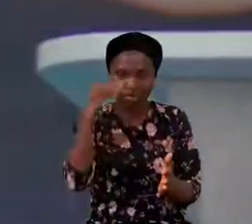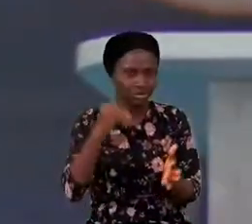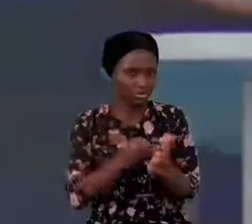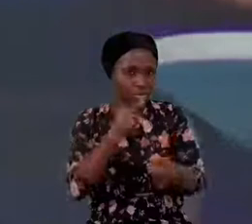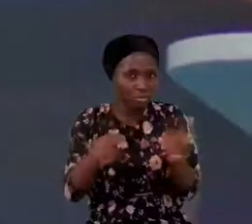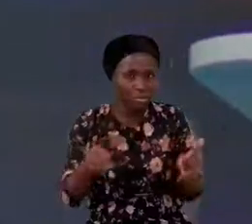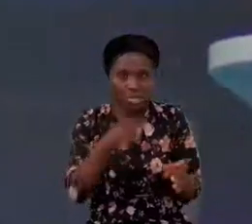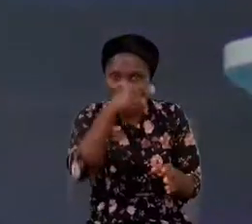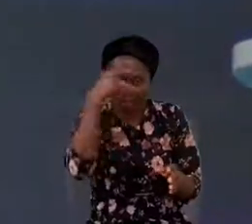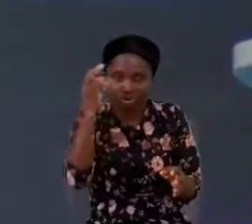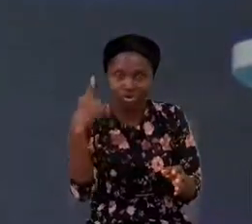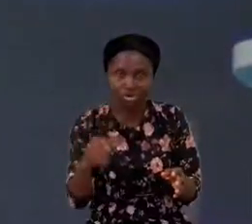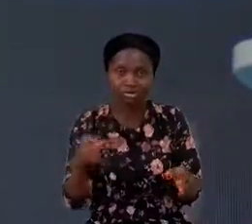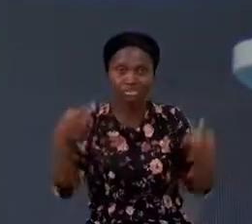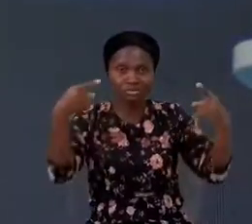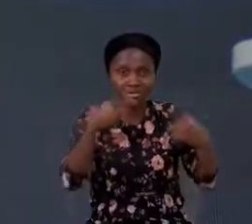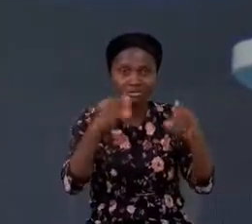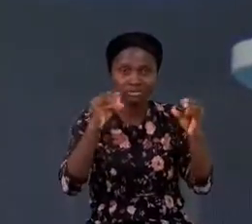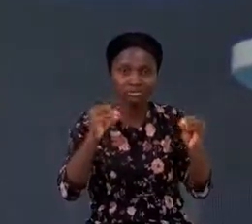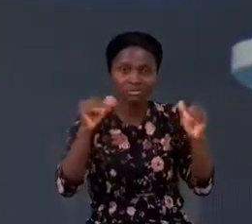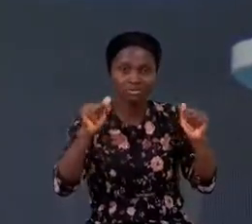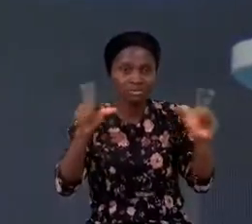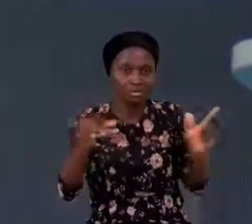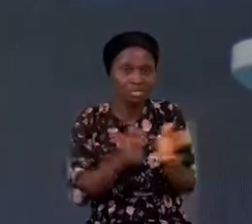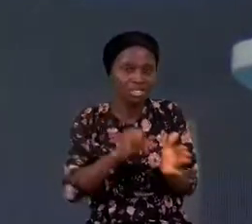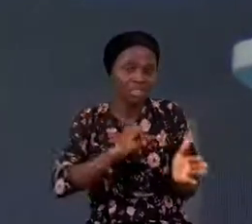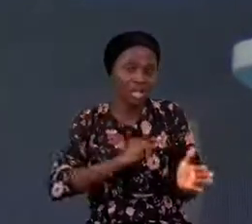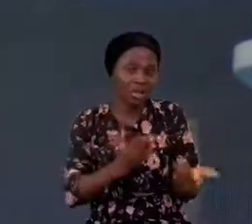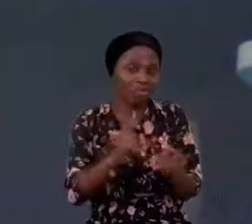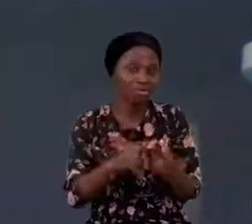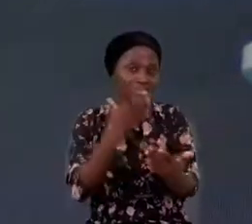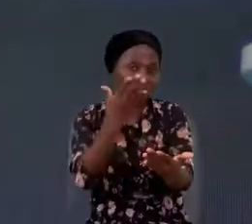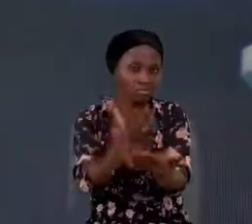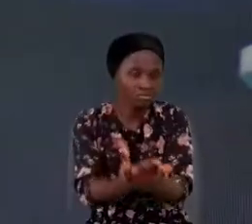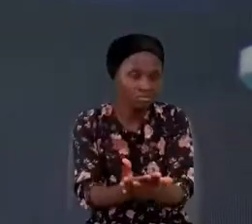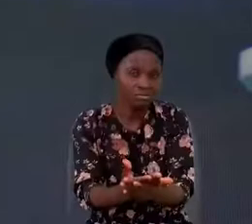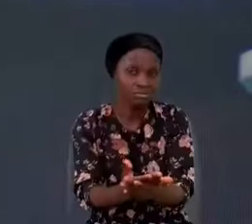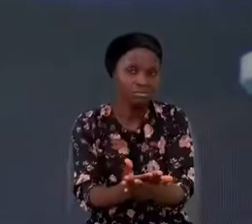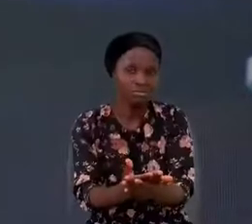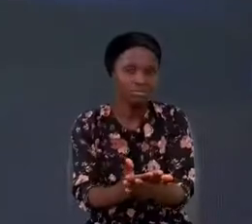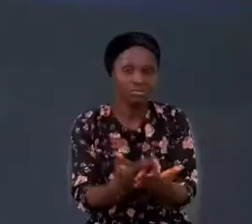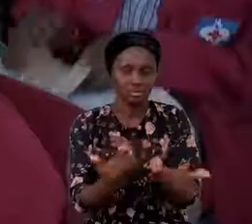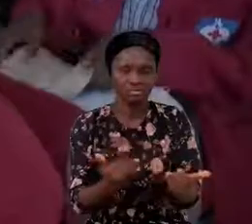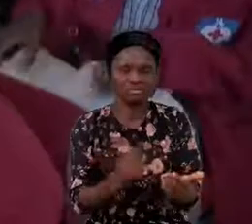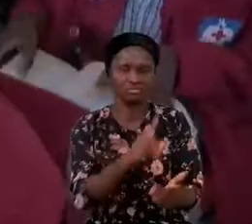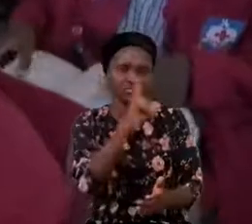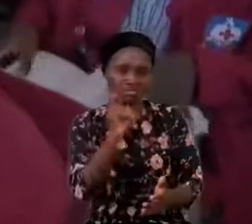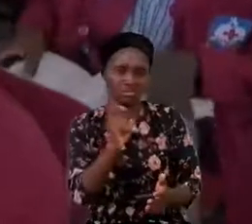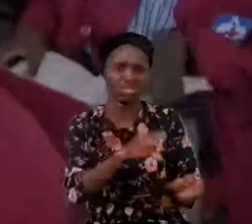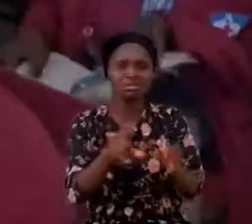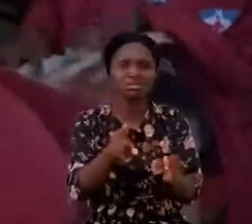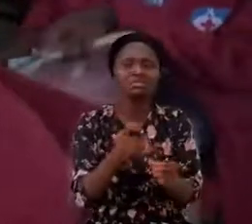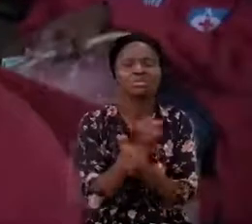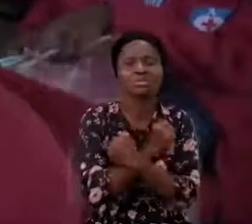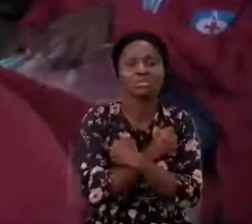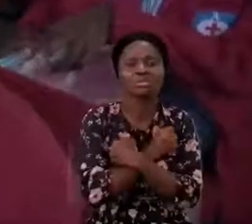que vous aimez le français ou l'anglais? Tu dis, bon, en fait, on nous enseigne ces choses par-ci, par-là. Mettre la phrase